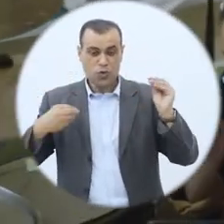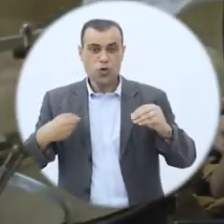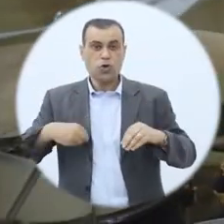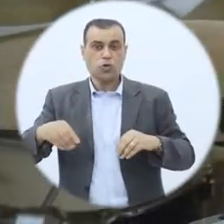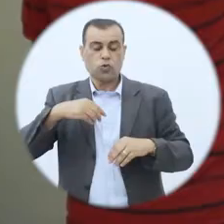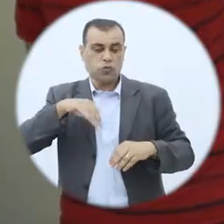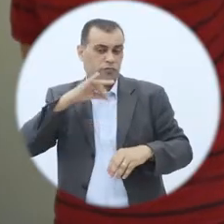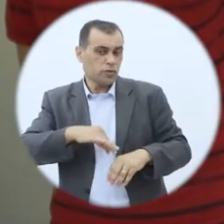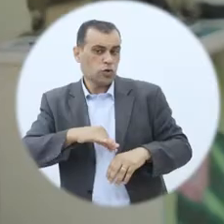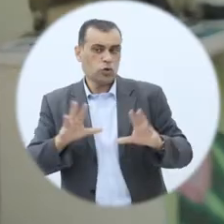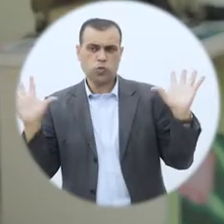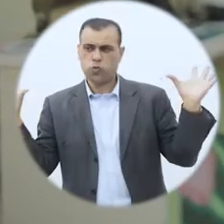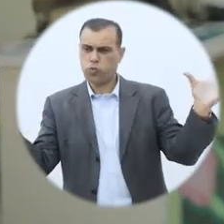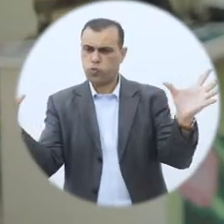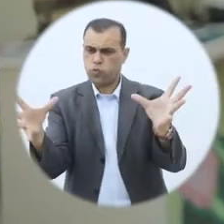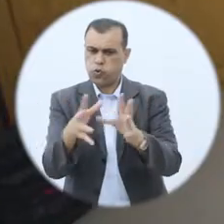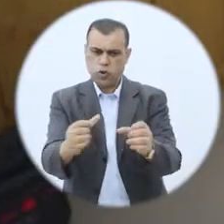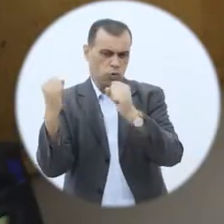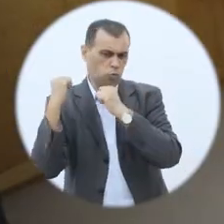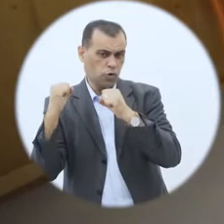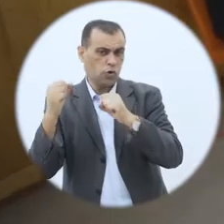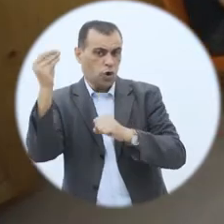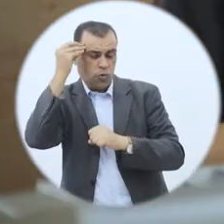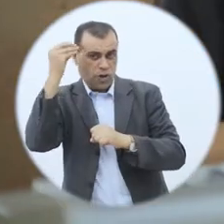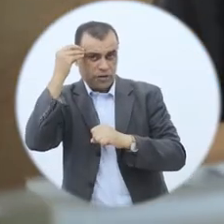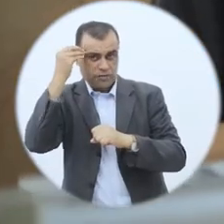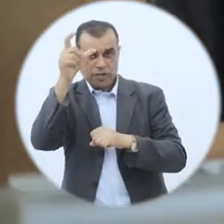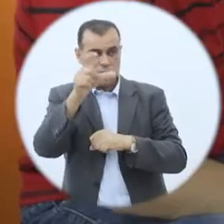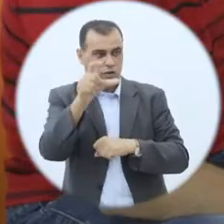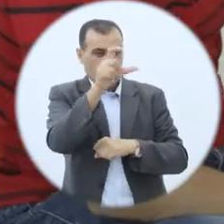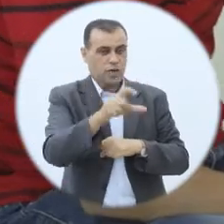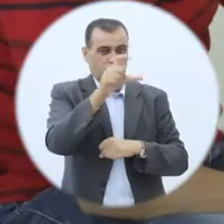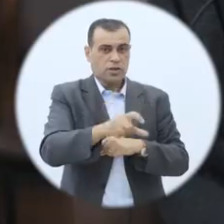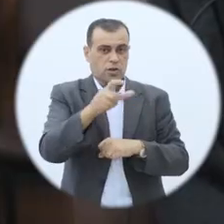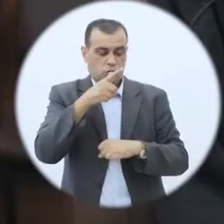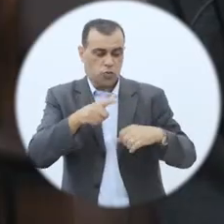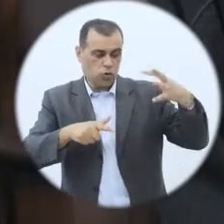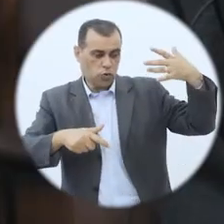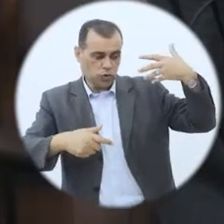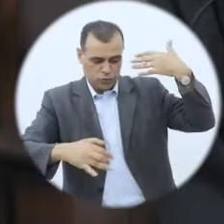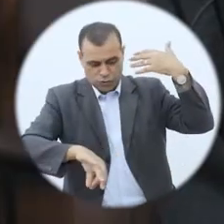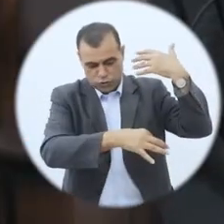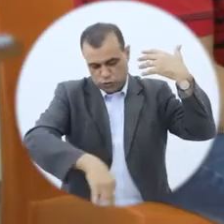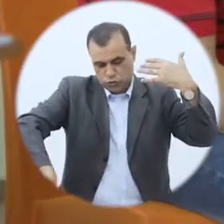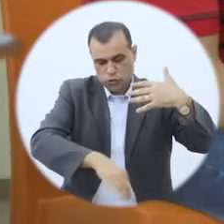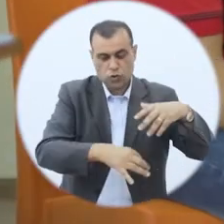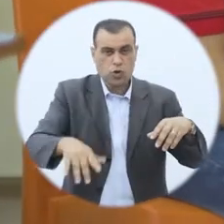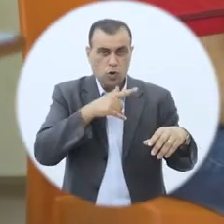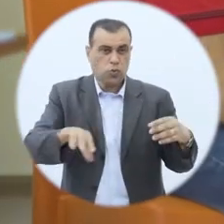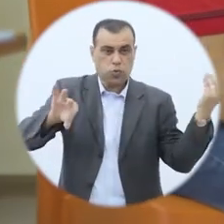الحزن اللي فيه، استجمعت قوتي وعرفت أدوات ثانية، عرفت آدات التشيلو،